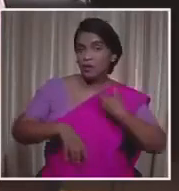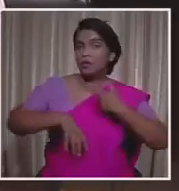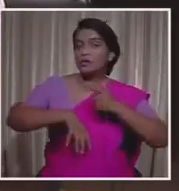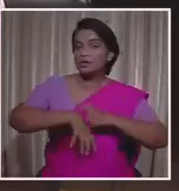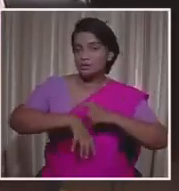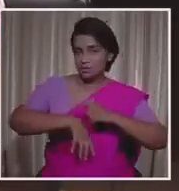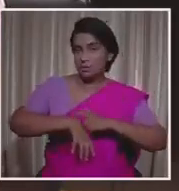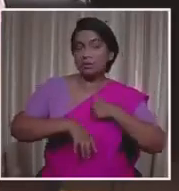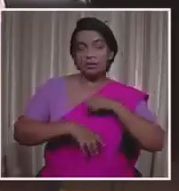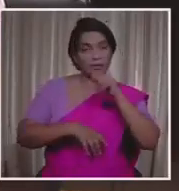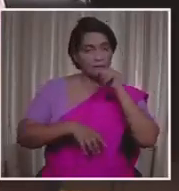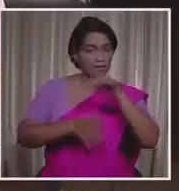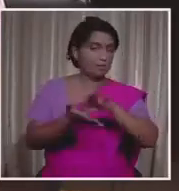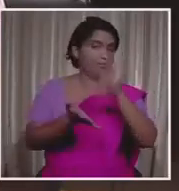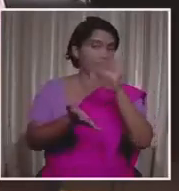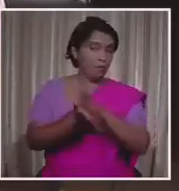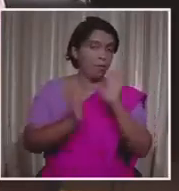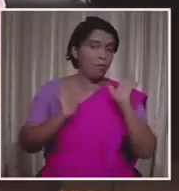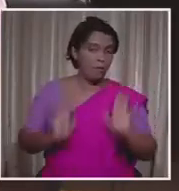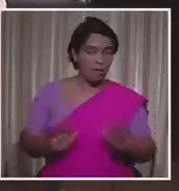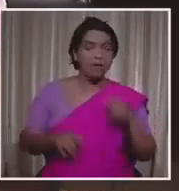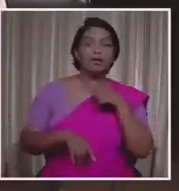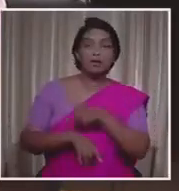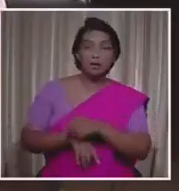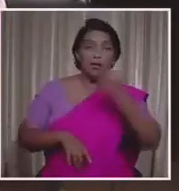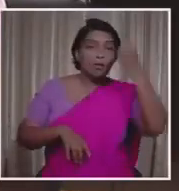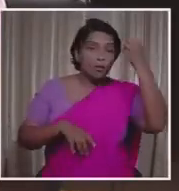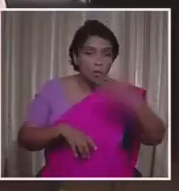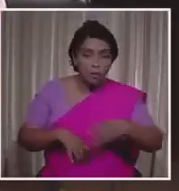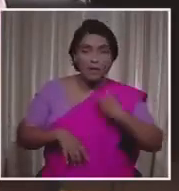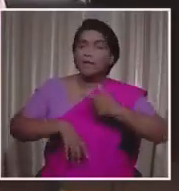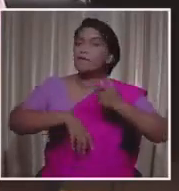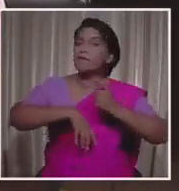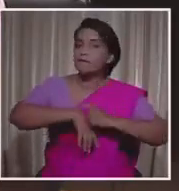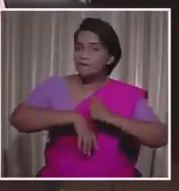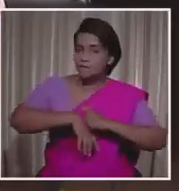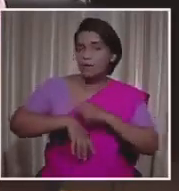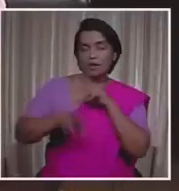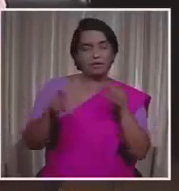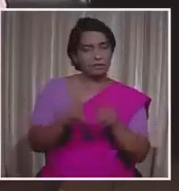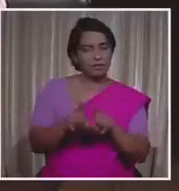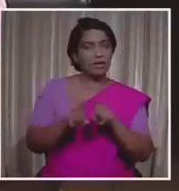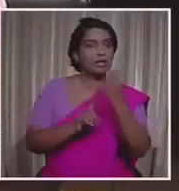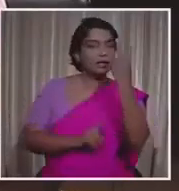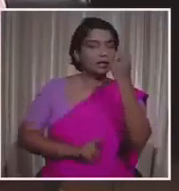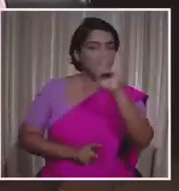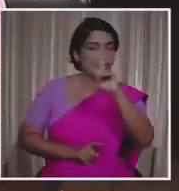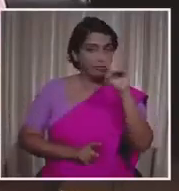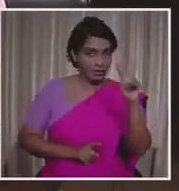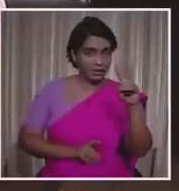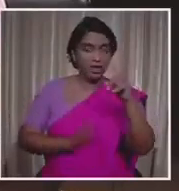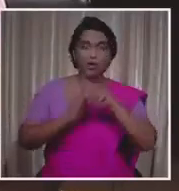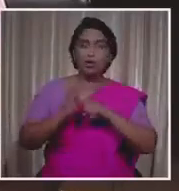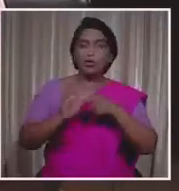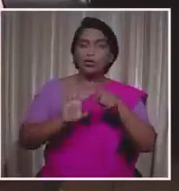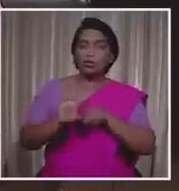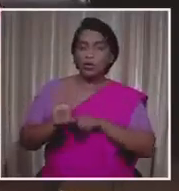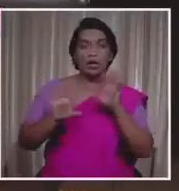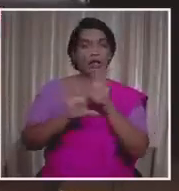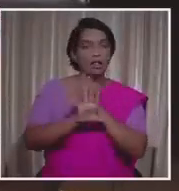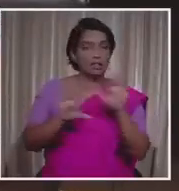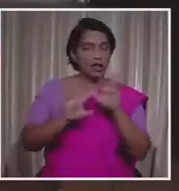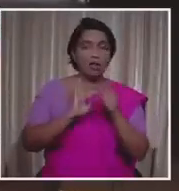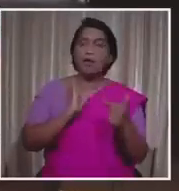වේලාවක් නියම කළ යුතු බැවින් එකී දිනය සහ වේලාව වශයෙන් 2022 ජූලි මාස 19